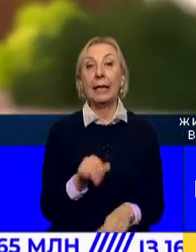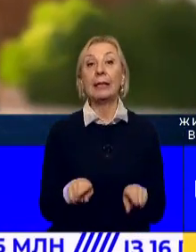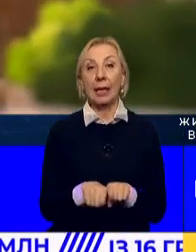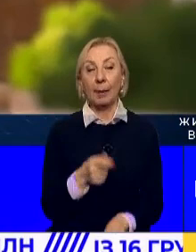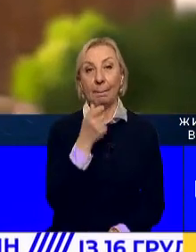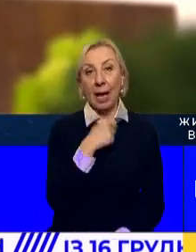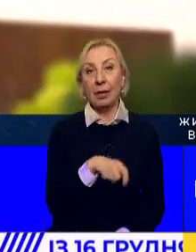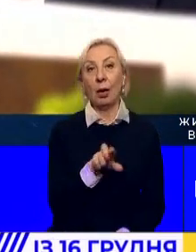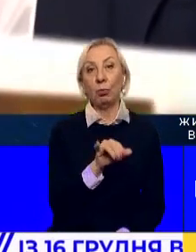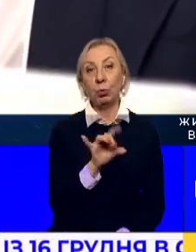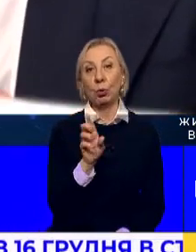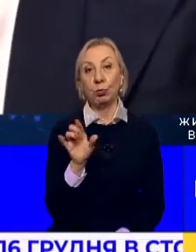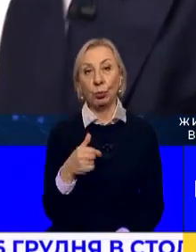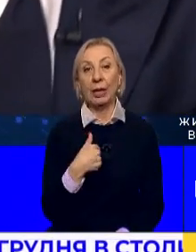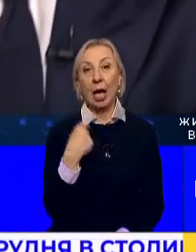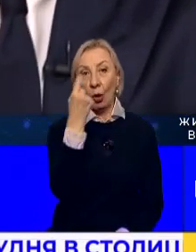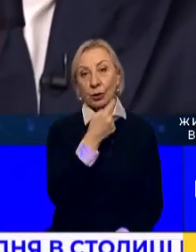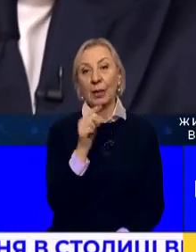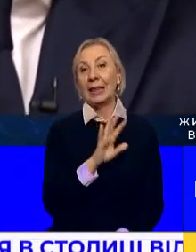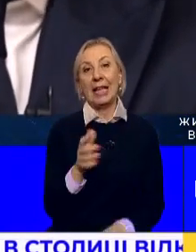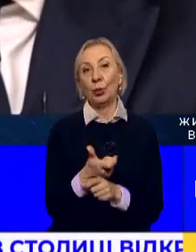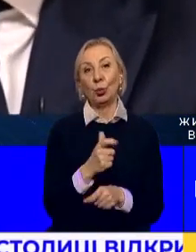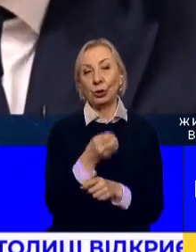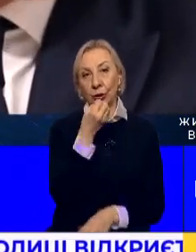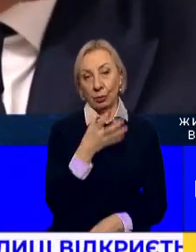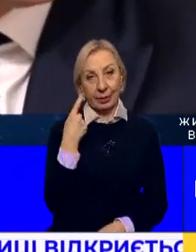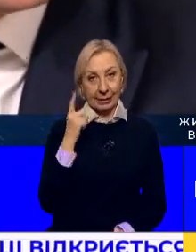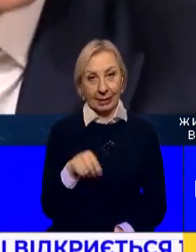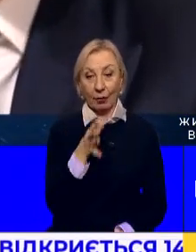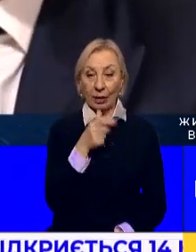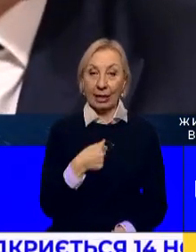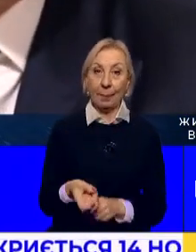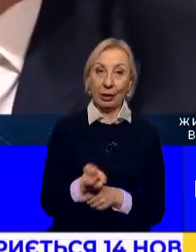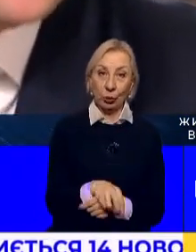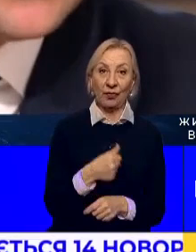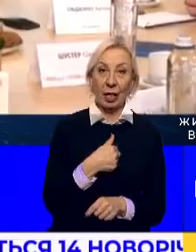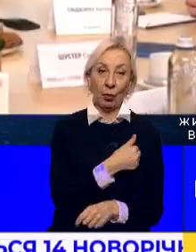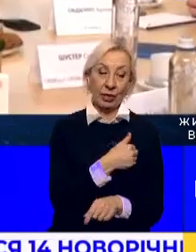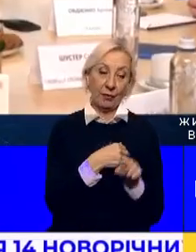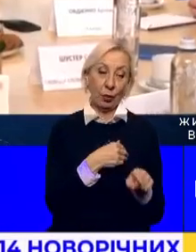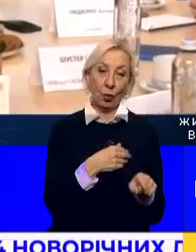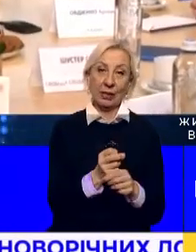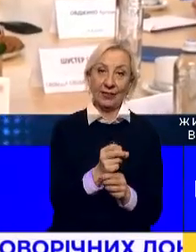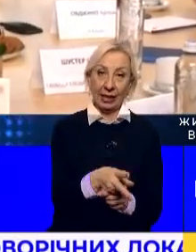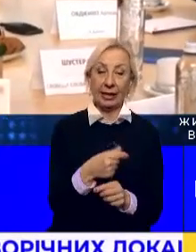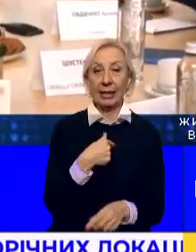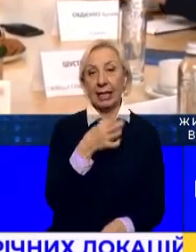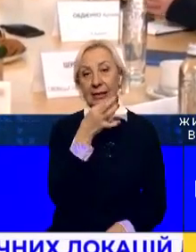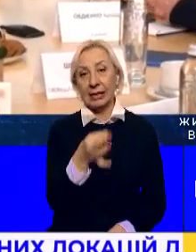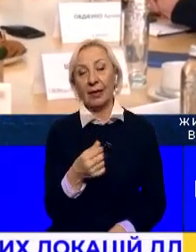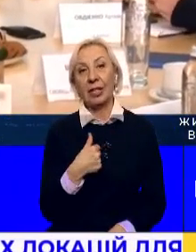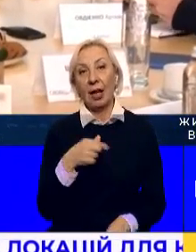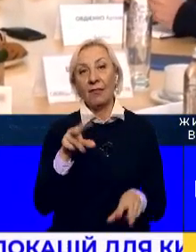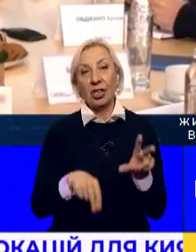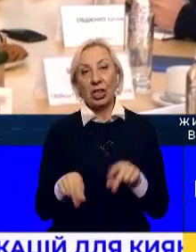Бурбу я особисто не дуже гарно знав. Коли я прийшов, я хотів його звільнити. Я сказав, я